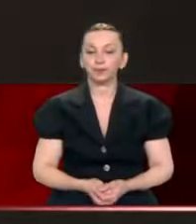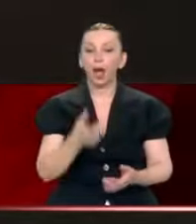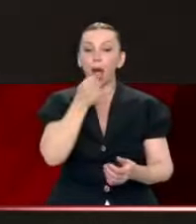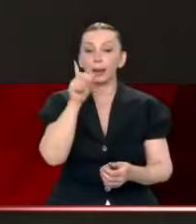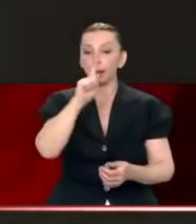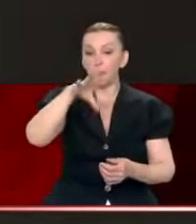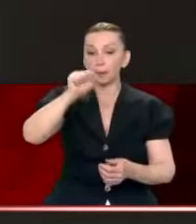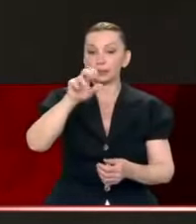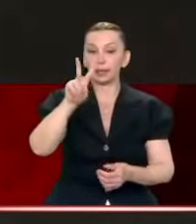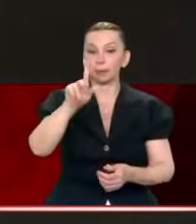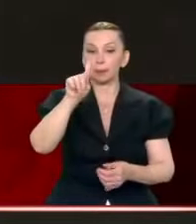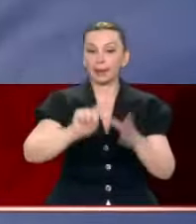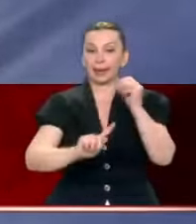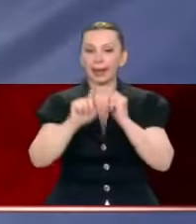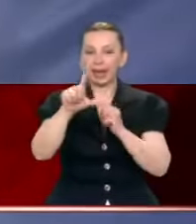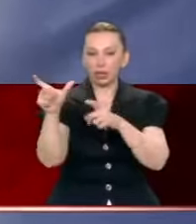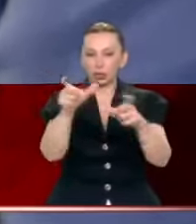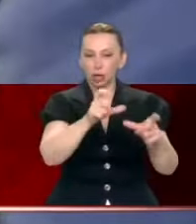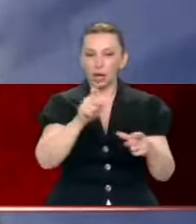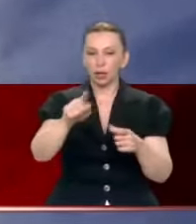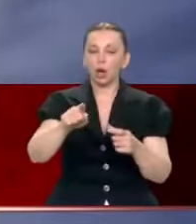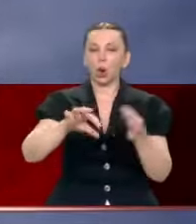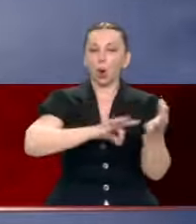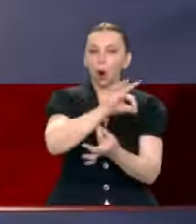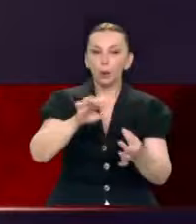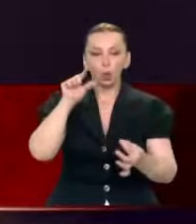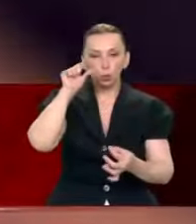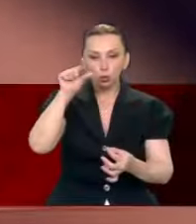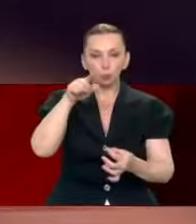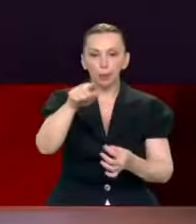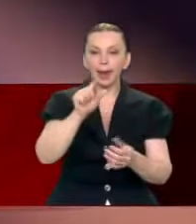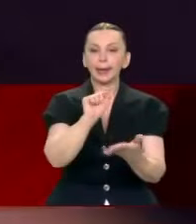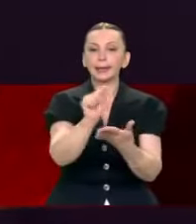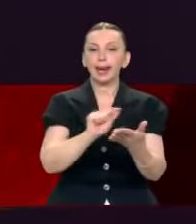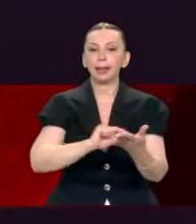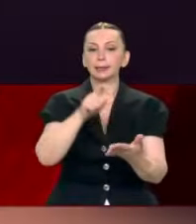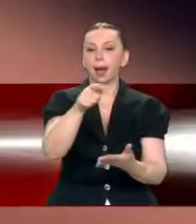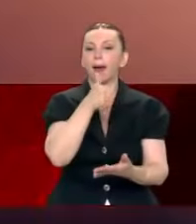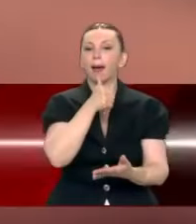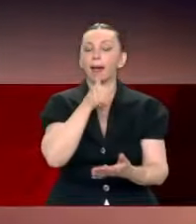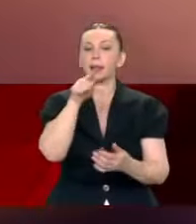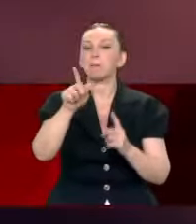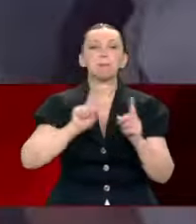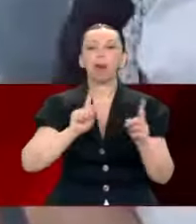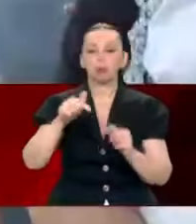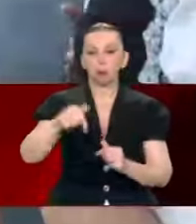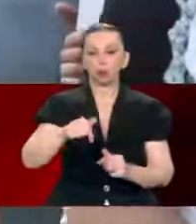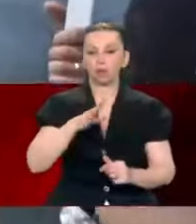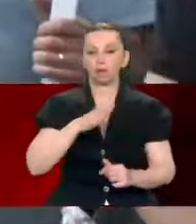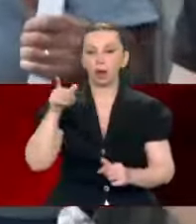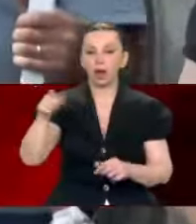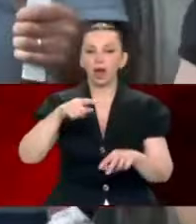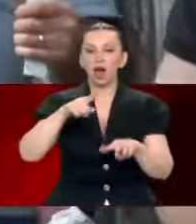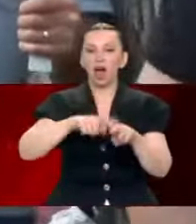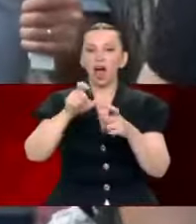Ankara merkezli 21 ilde düzenlenen operasyonda gözaltına alınan zanlılardan biri de yazar Aşkım Kapışmak'tı. O da adliyedeydi bugün. Aşkım